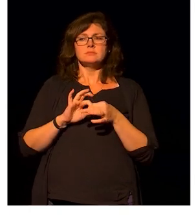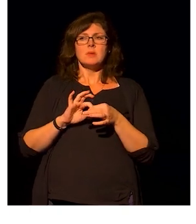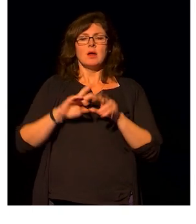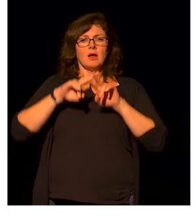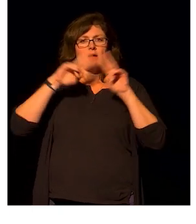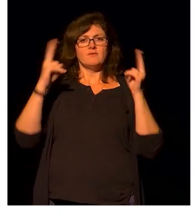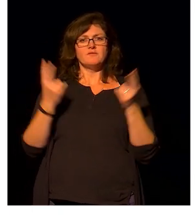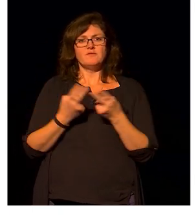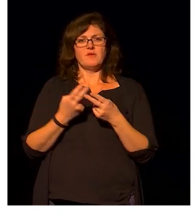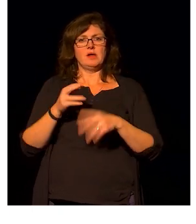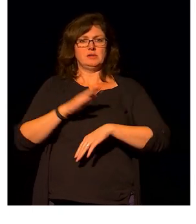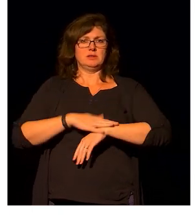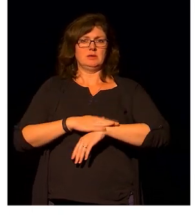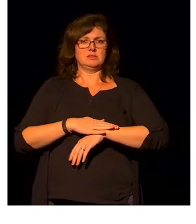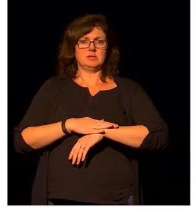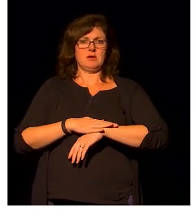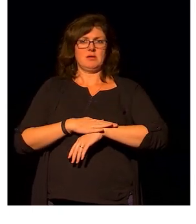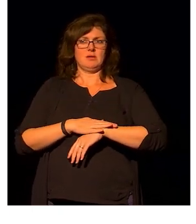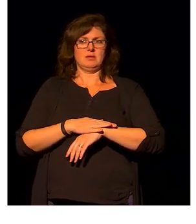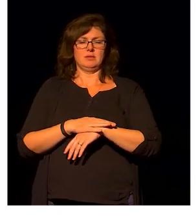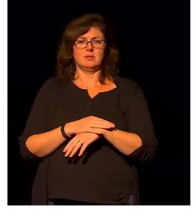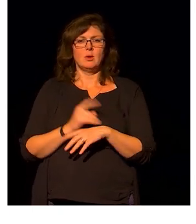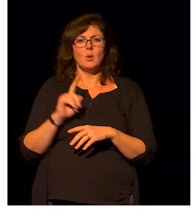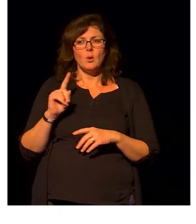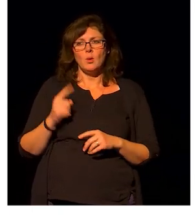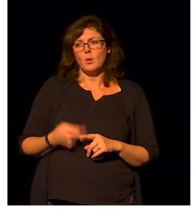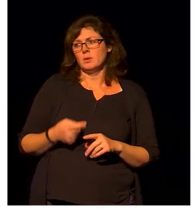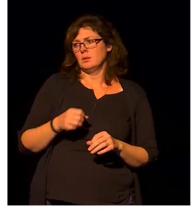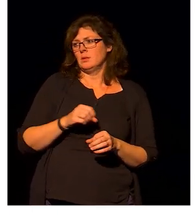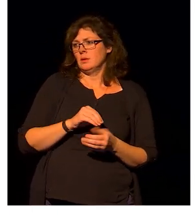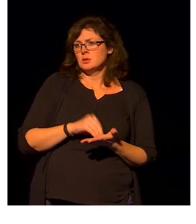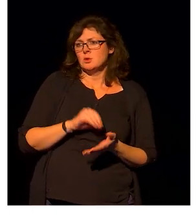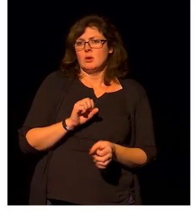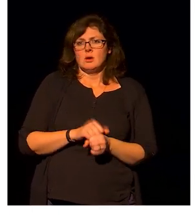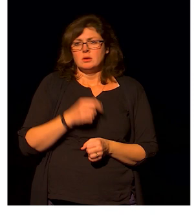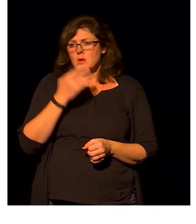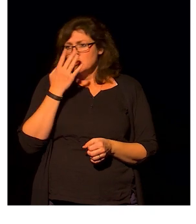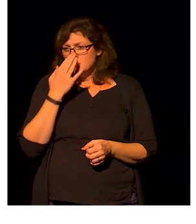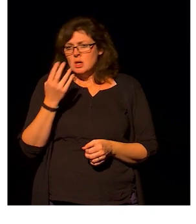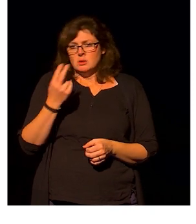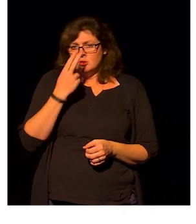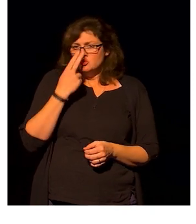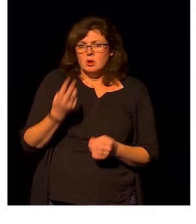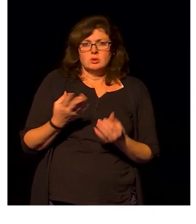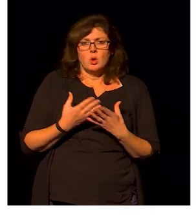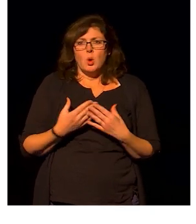verbinden und an verschiedene Lösungsversuche, was danach kommen wird,